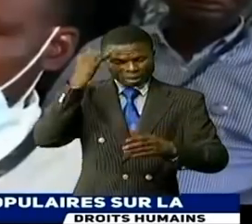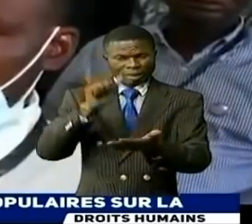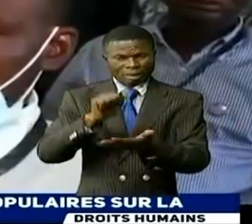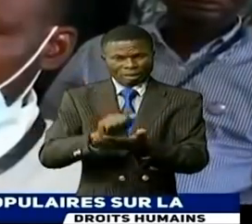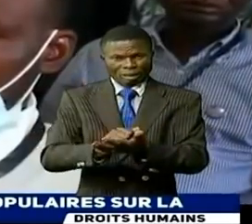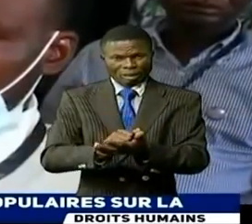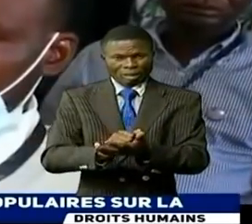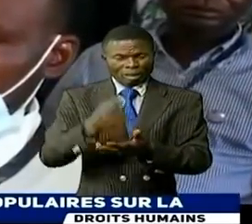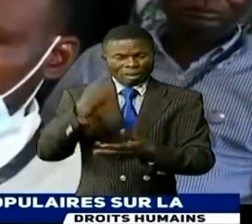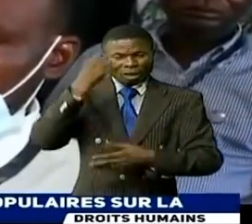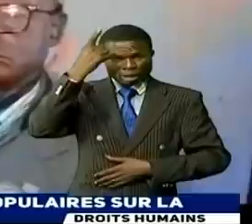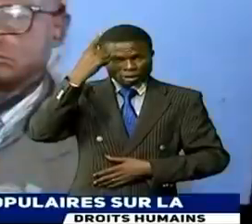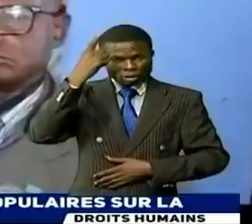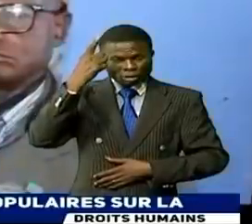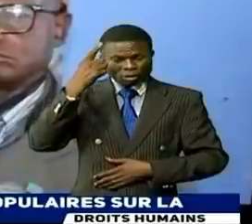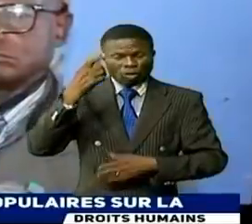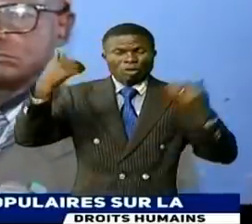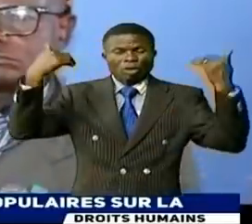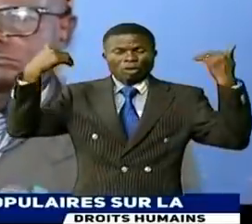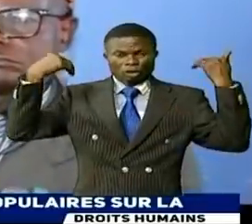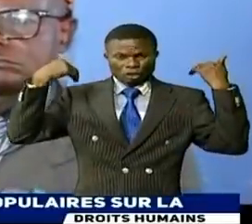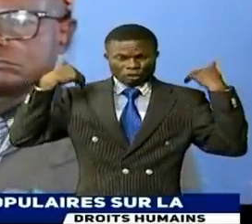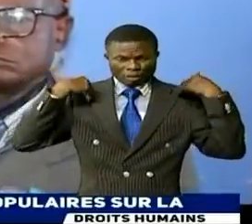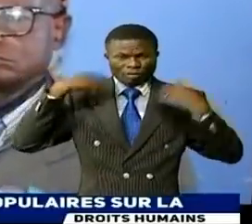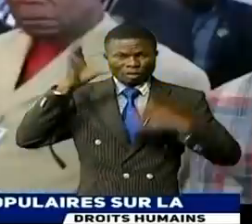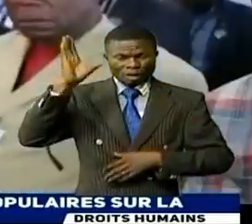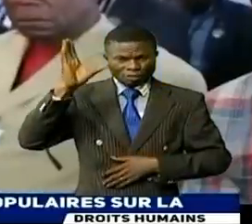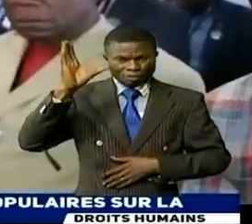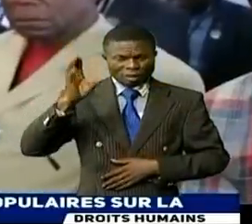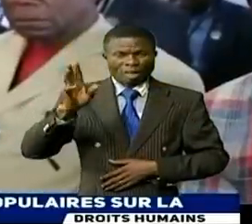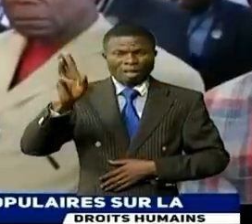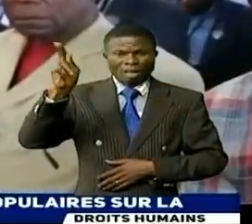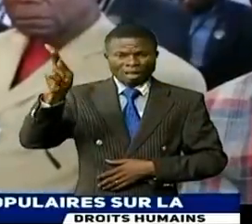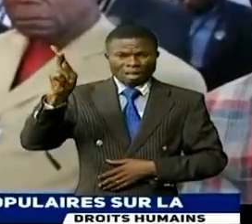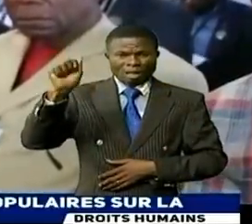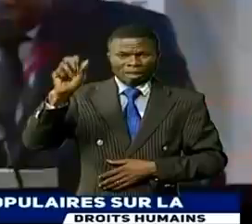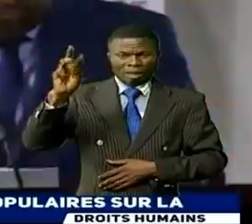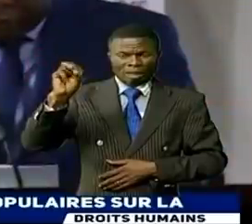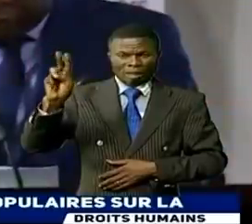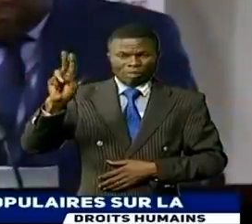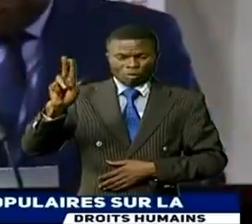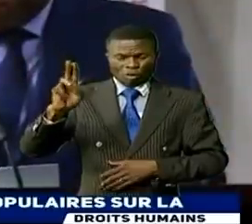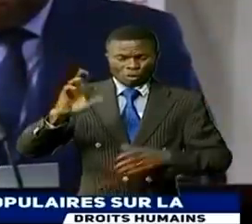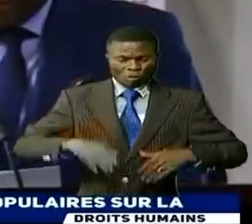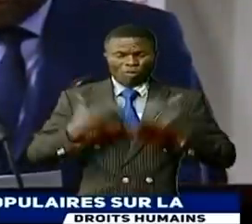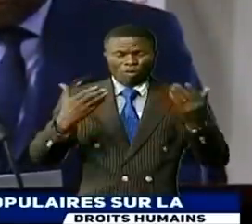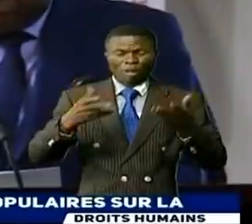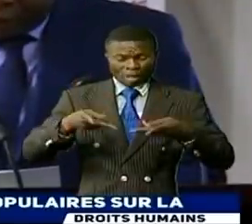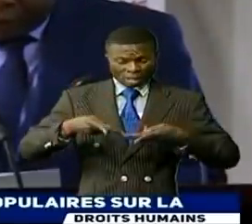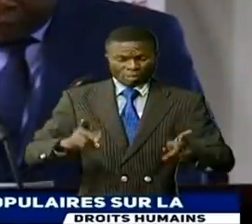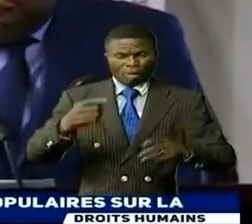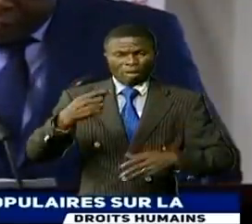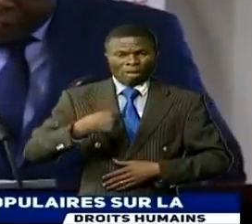pour comprendre la mort du chef Kamuina Sapu et les conséquences de la vengeance. Qu'il me soit permis